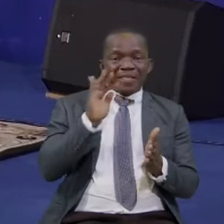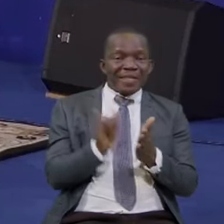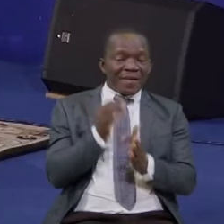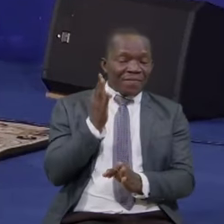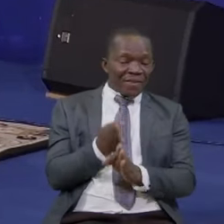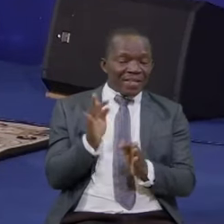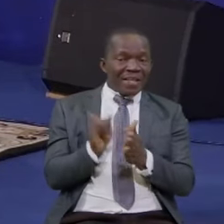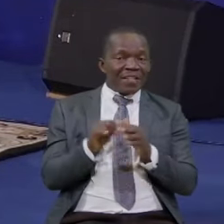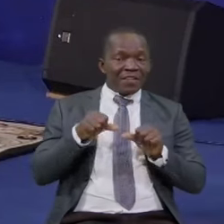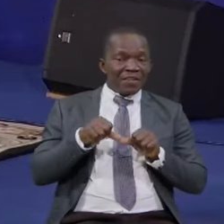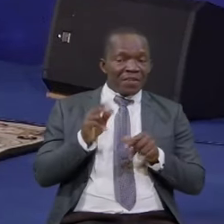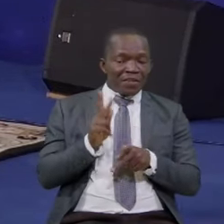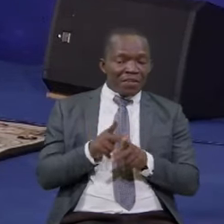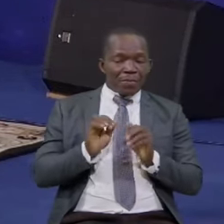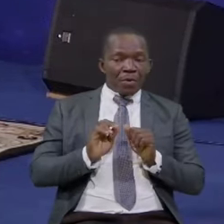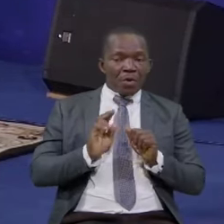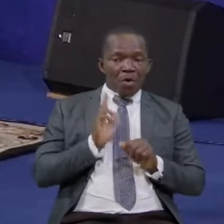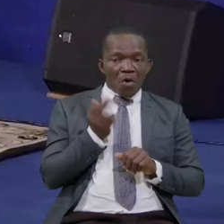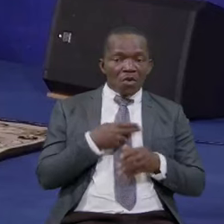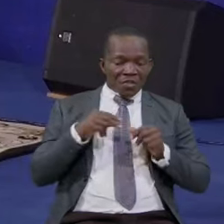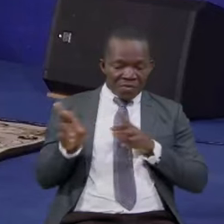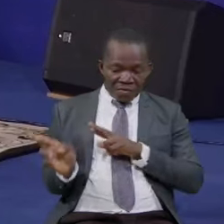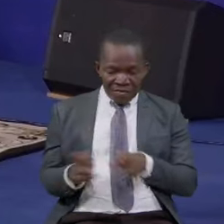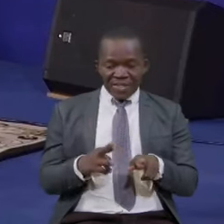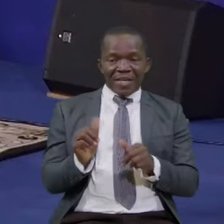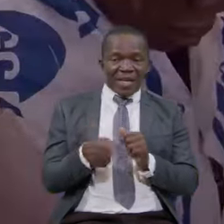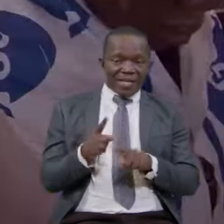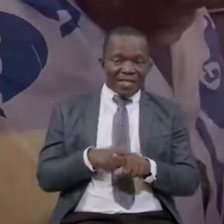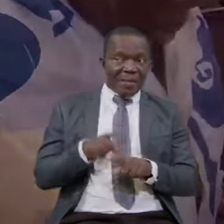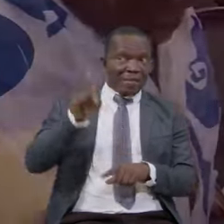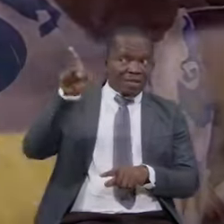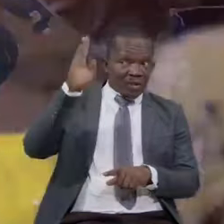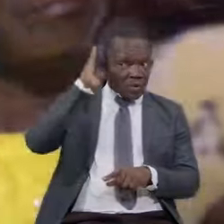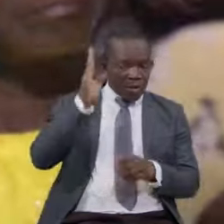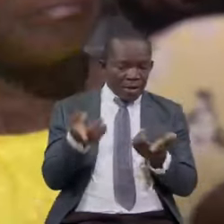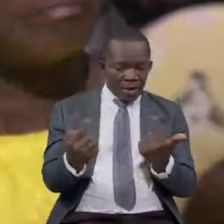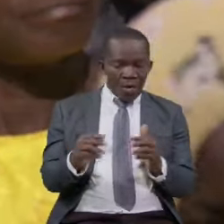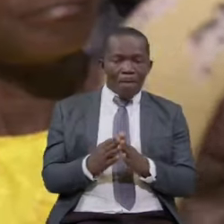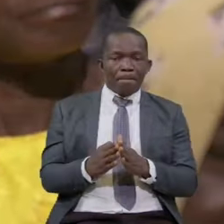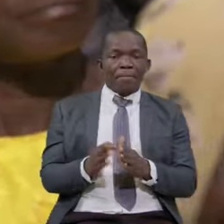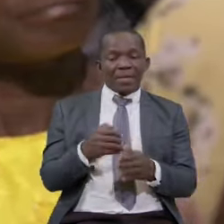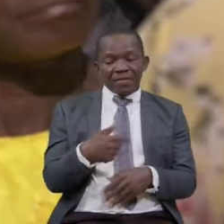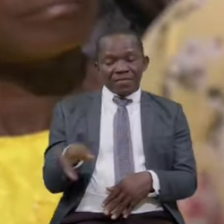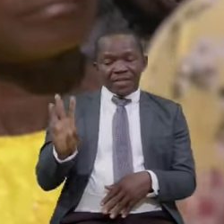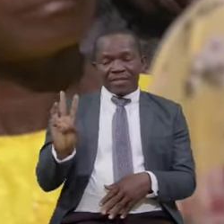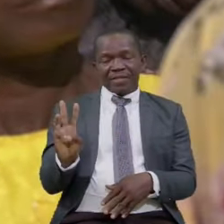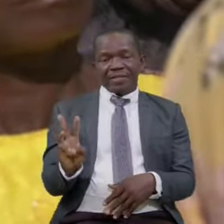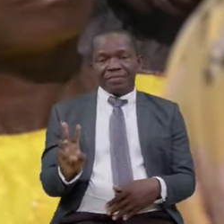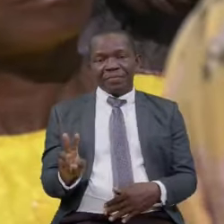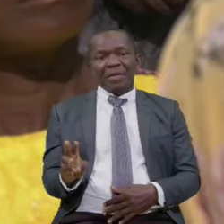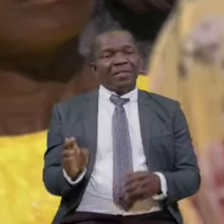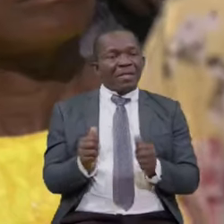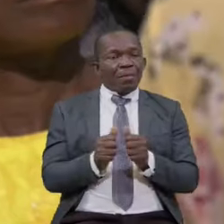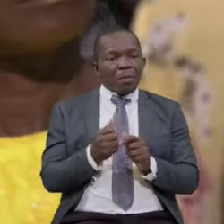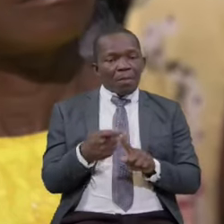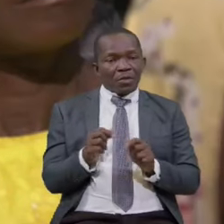prépare à tout moment que pour le retour du Seigneur verset 6 verset 6 dit or sans la foi